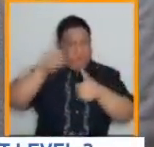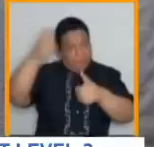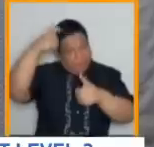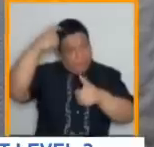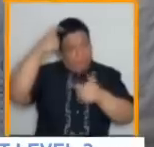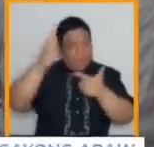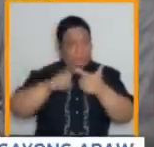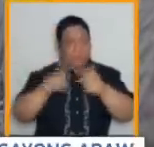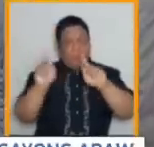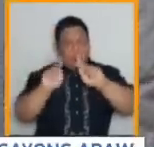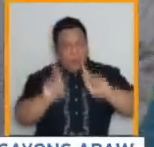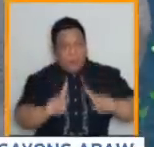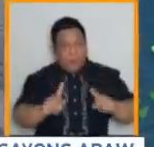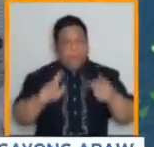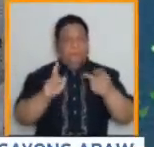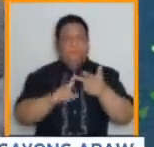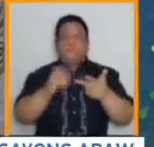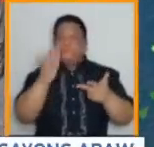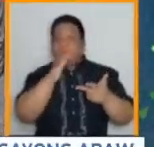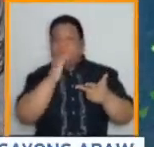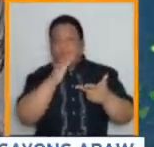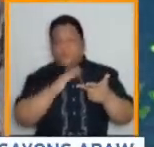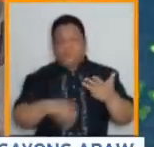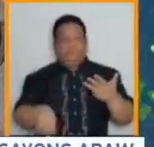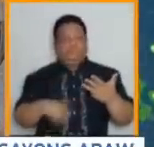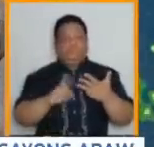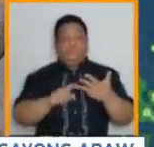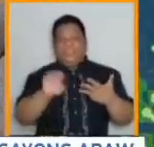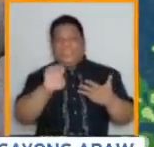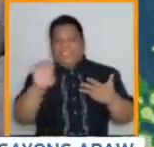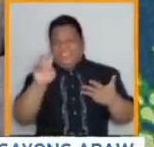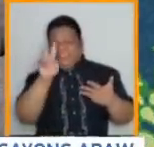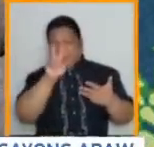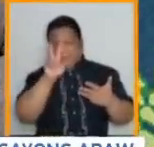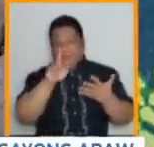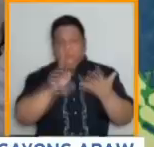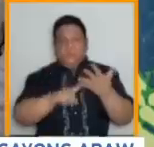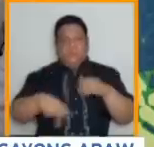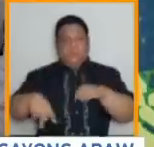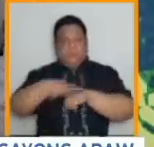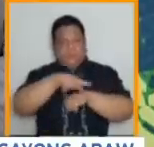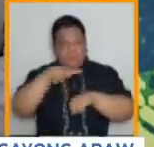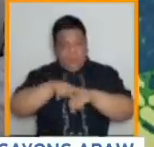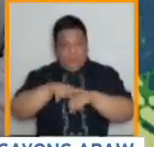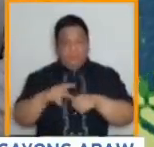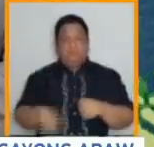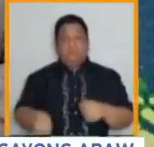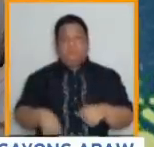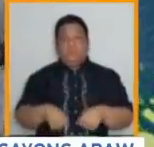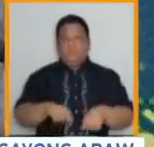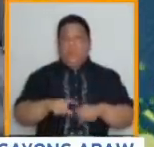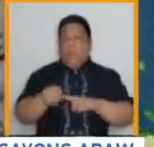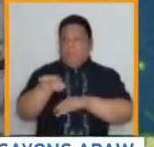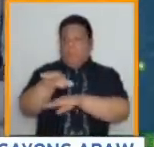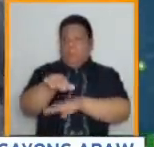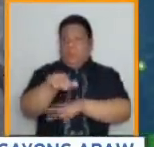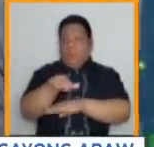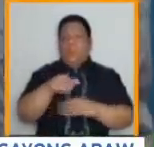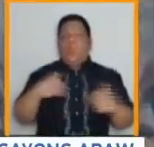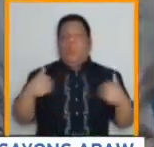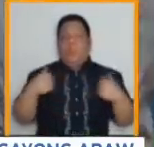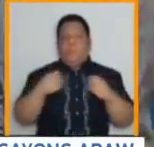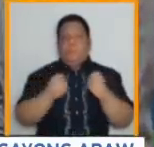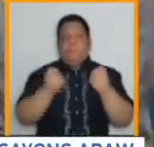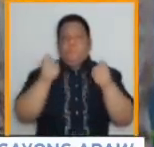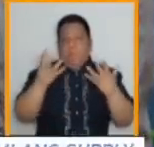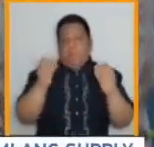Bicol Region, maging dyan sa may Eastern Visayas at sa Panay Island. Pero sa hapon, mga kapuso, maraming lugar ang makakaranas sa mga